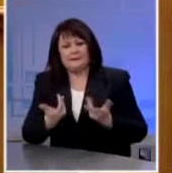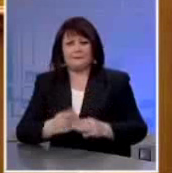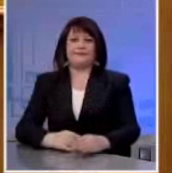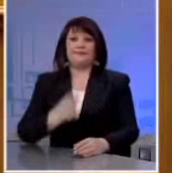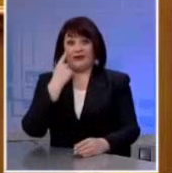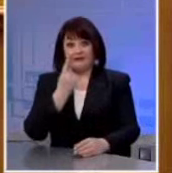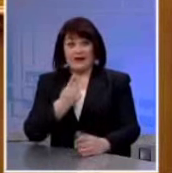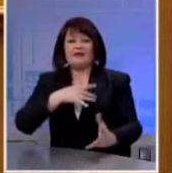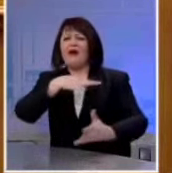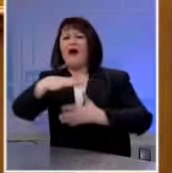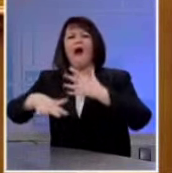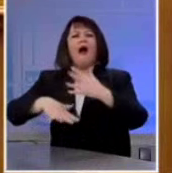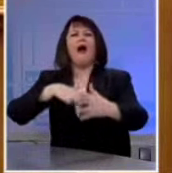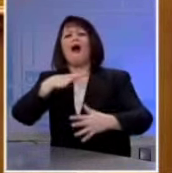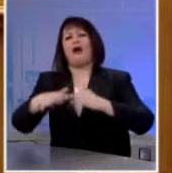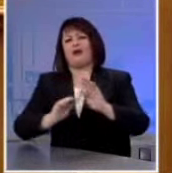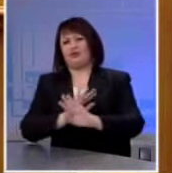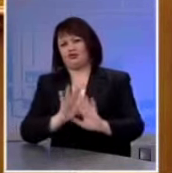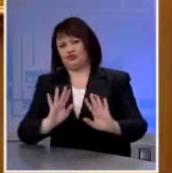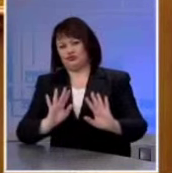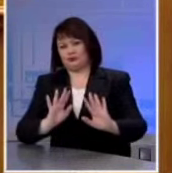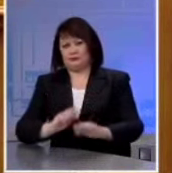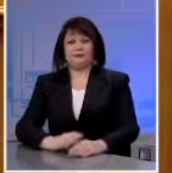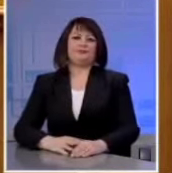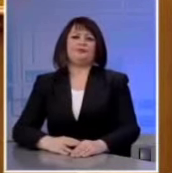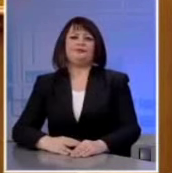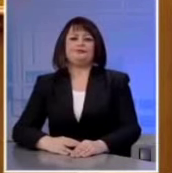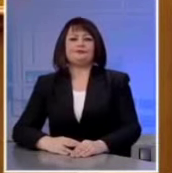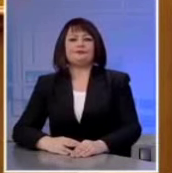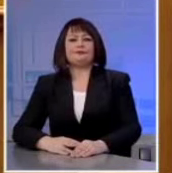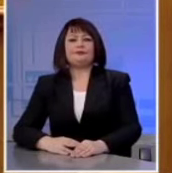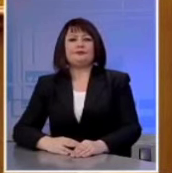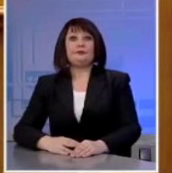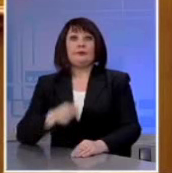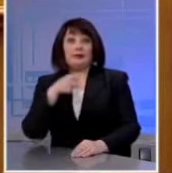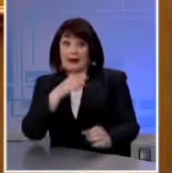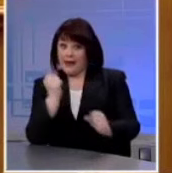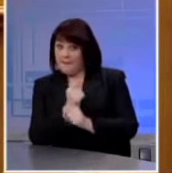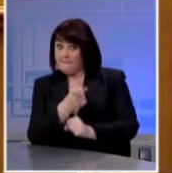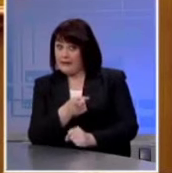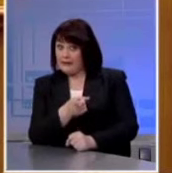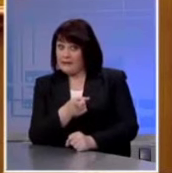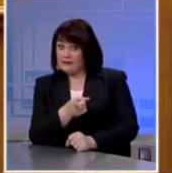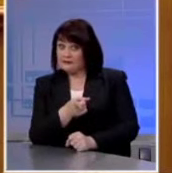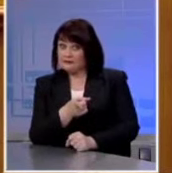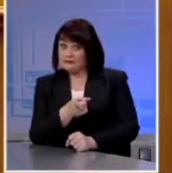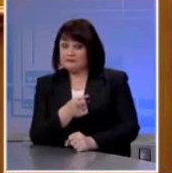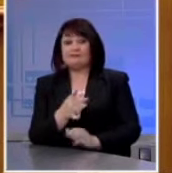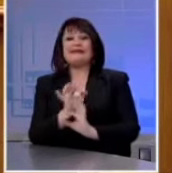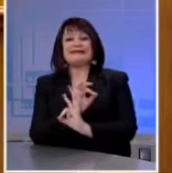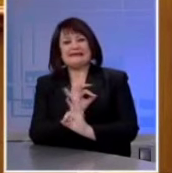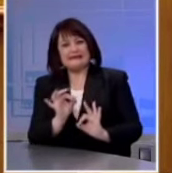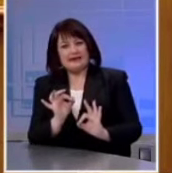Αποκαλύπτουν ένα χάος. Ένα χάος που αν δεν είναι σκοπίμως διαμορφωμένο, σίγουρα